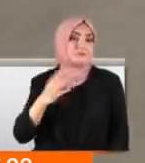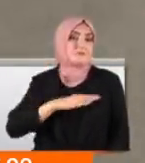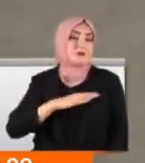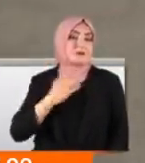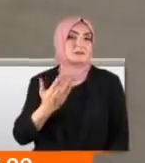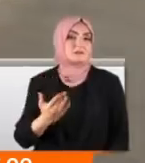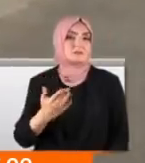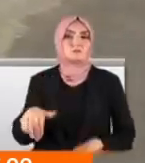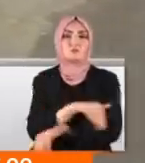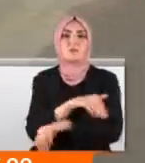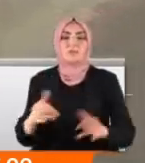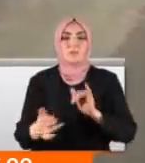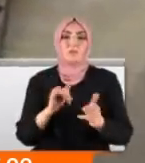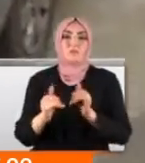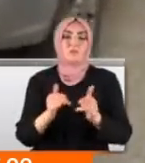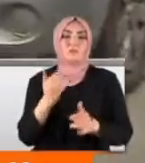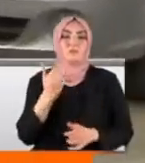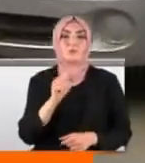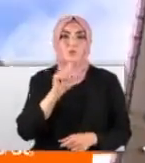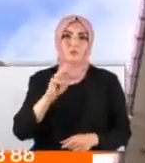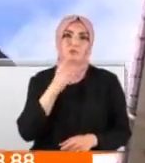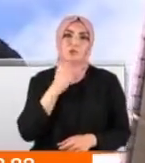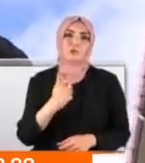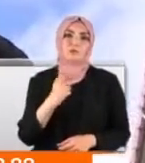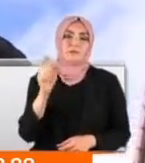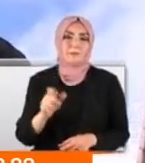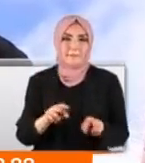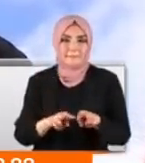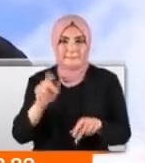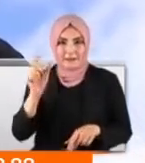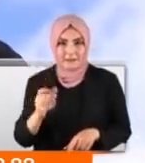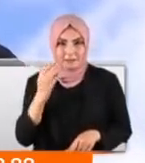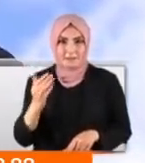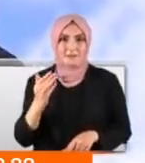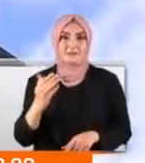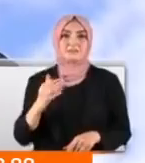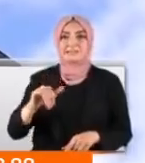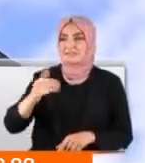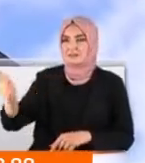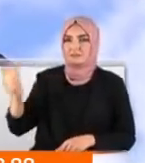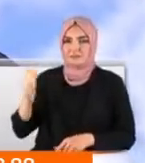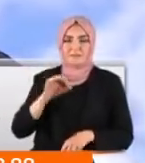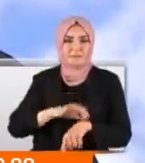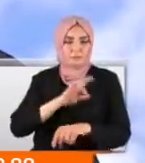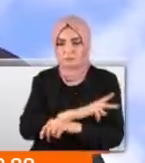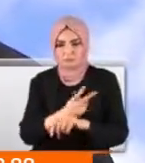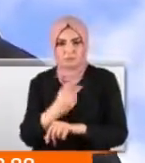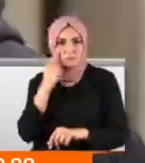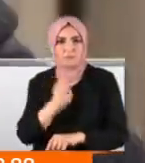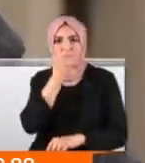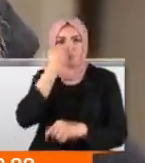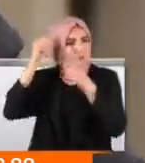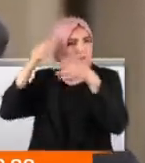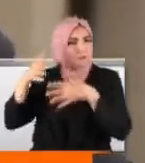Sokakta oyun oynuyordu 13 yaşındaki Mert. Çevresindekiler bir anda yere düştüğünü gördü. Kanlar içinde kalmıştı. Hemen hastaneye